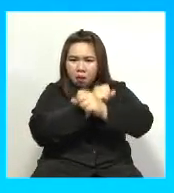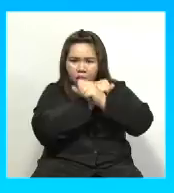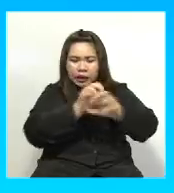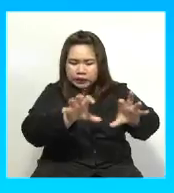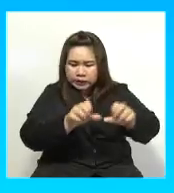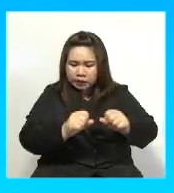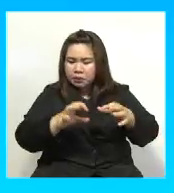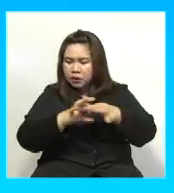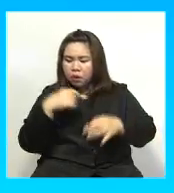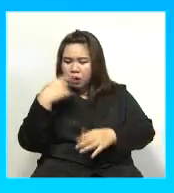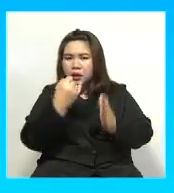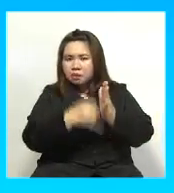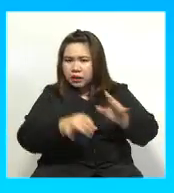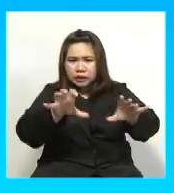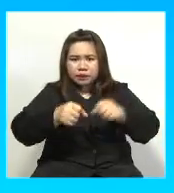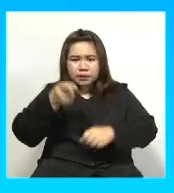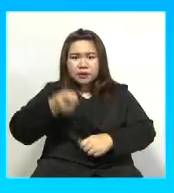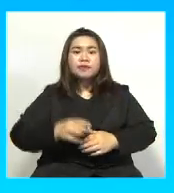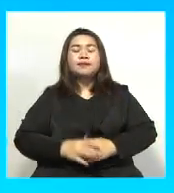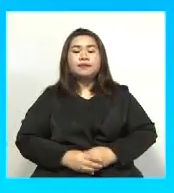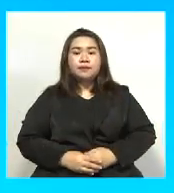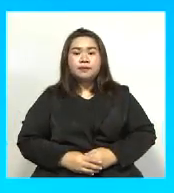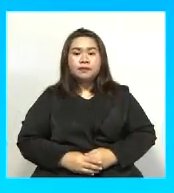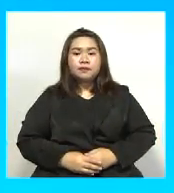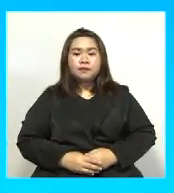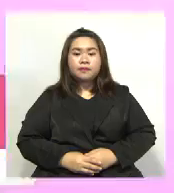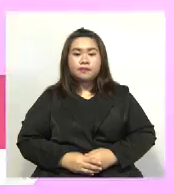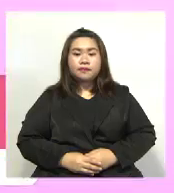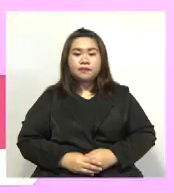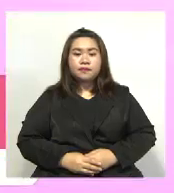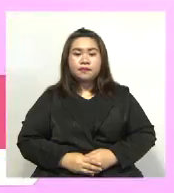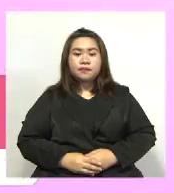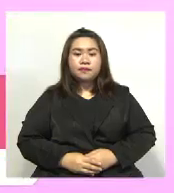รามการค้ามนุษย์ให้เป็นรูปธรรมจับต้องได้ค่ะ